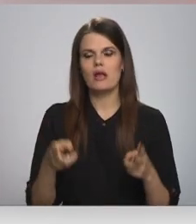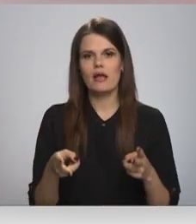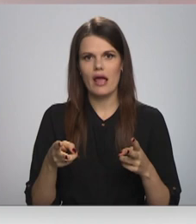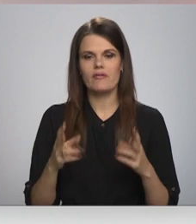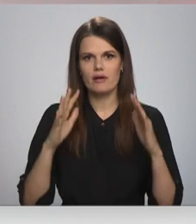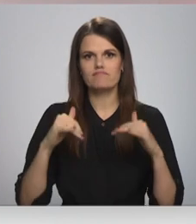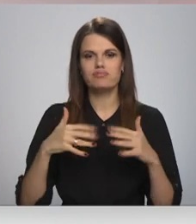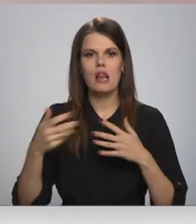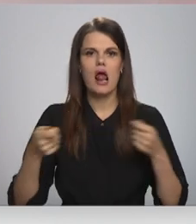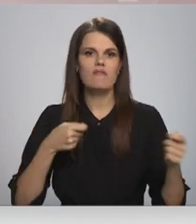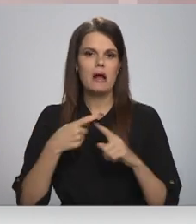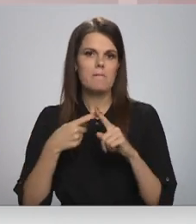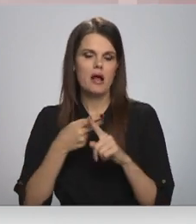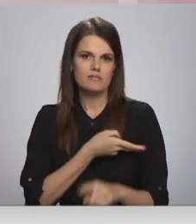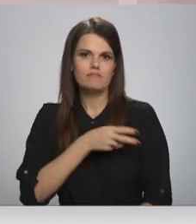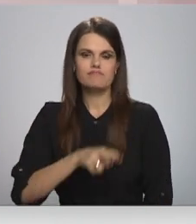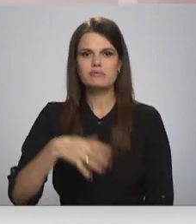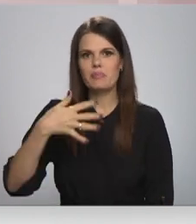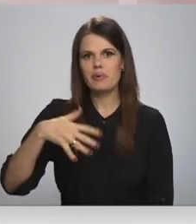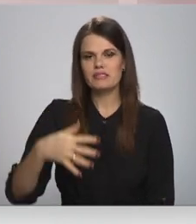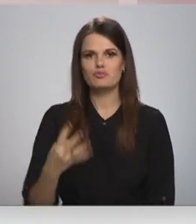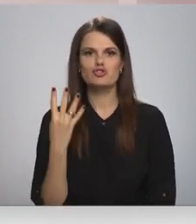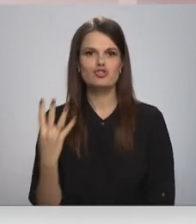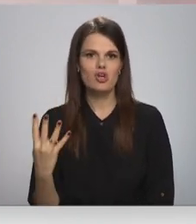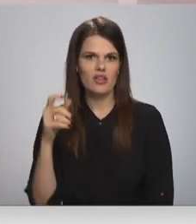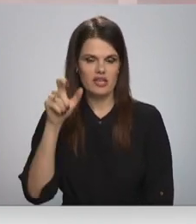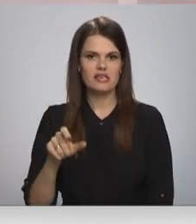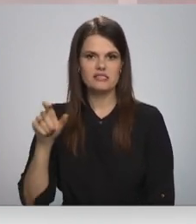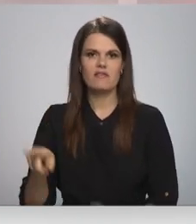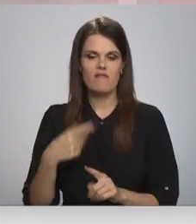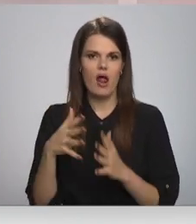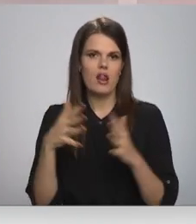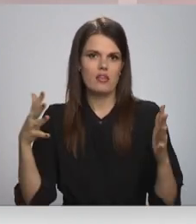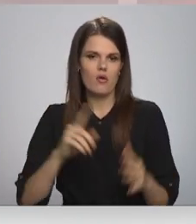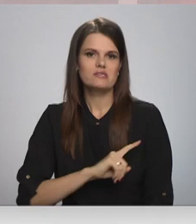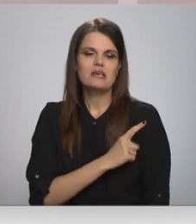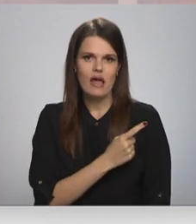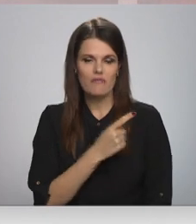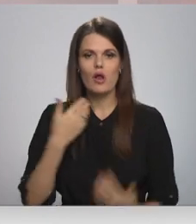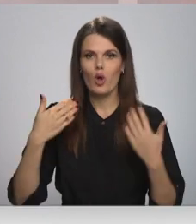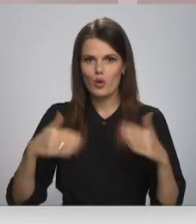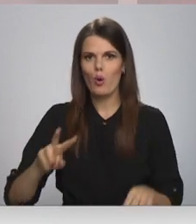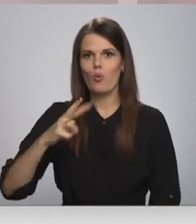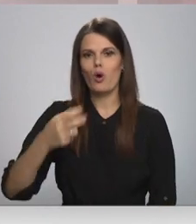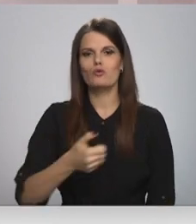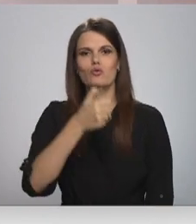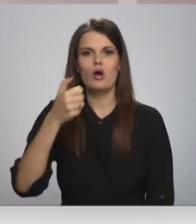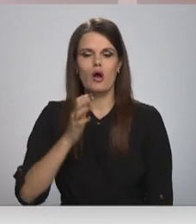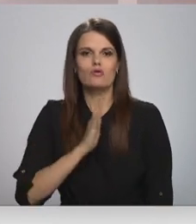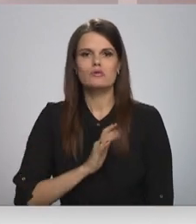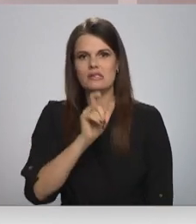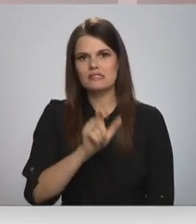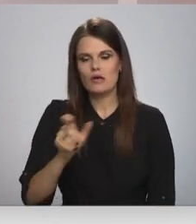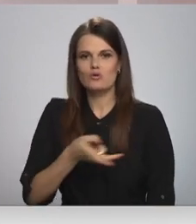lielveikala Maksima dzīvību zaudēja 54 cilvēki un vēl daudzi tik ievainoti. Jau otro gadu cietušos un